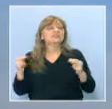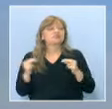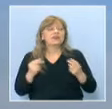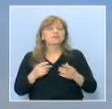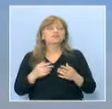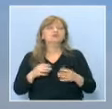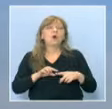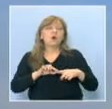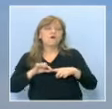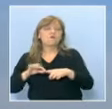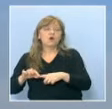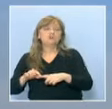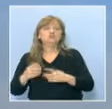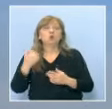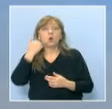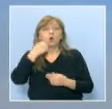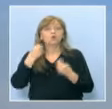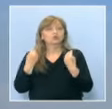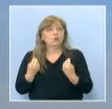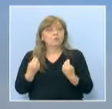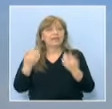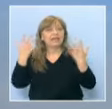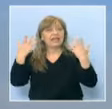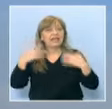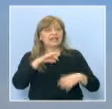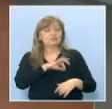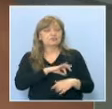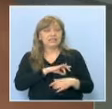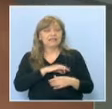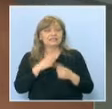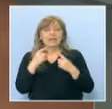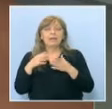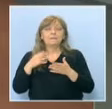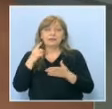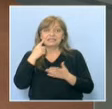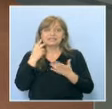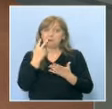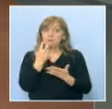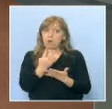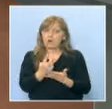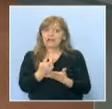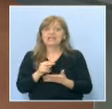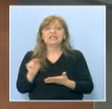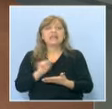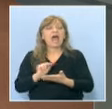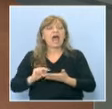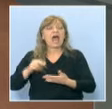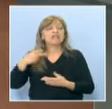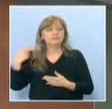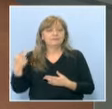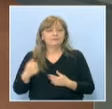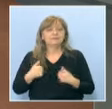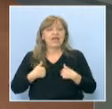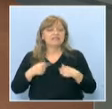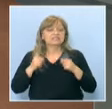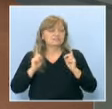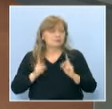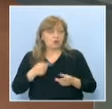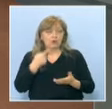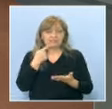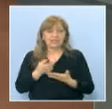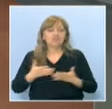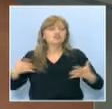резултати, госпожо Велянова, през погледа на администрацията? Аз мога да кажа, че съм изключително